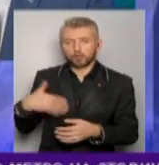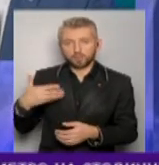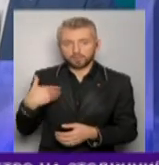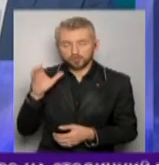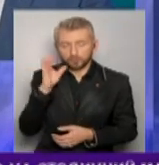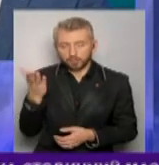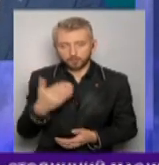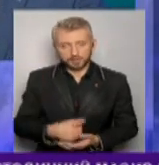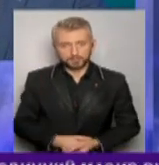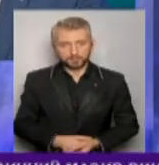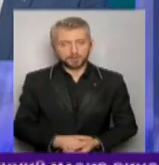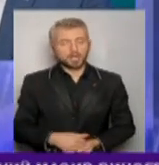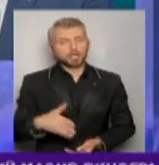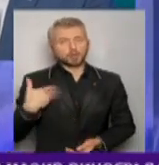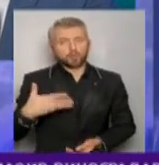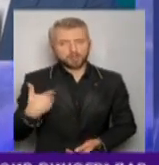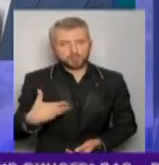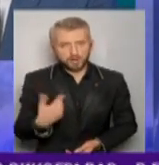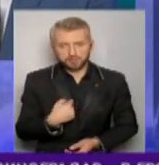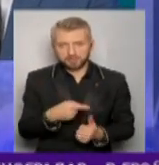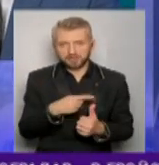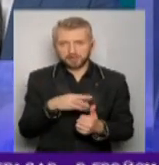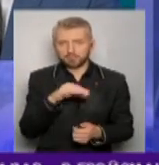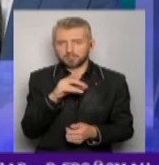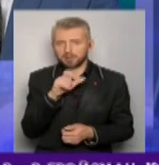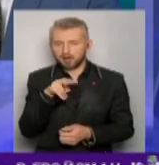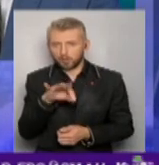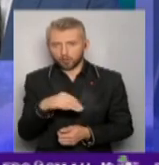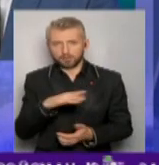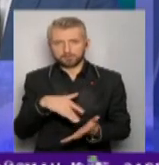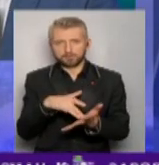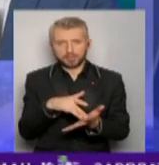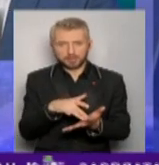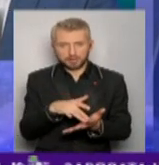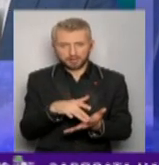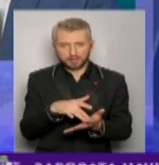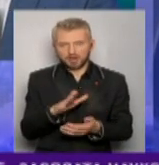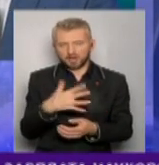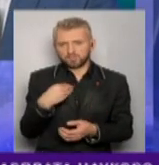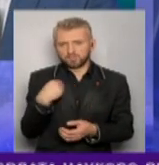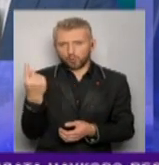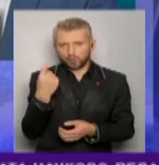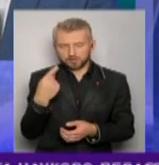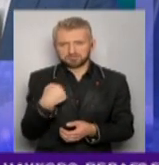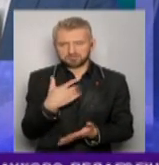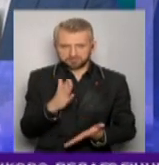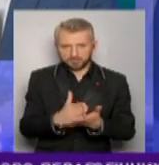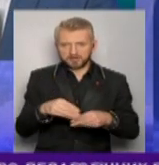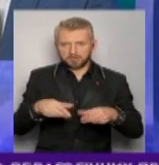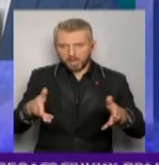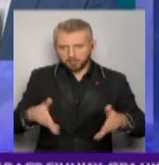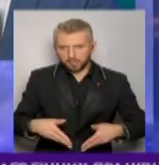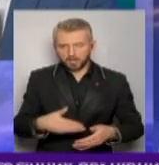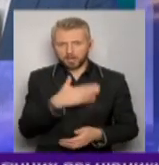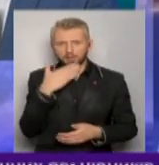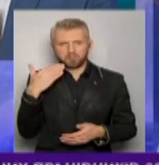слухаємо вас, ви в ефірі. Добрий вечір. Запитуйте. Мене звати Михайло, я з міста Миколаїв, Львівщина, власне, земельного управління. От багато